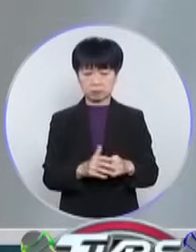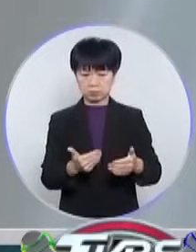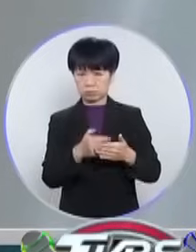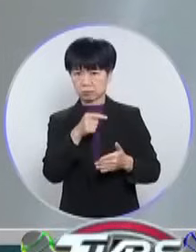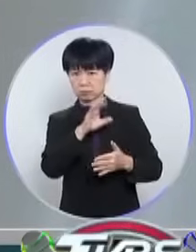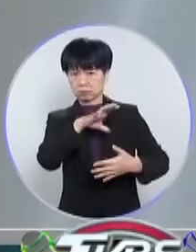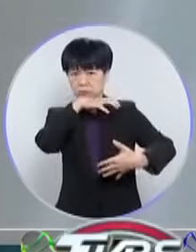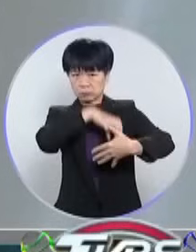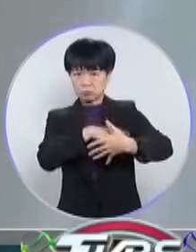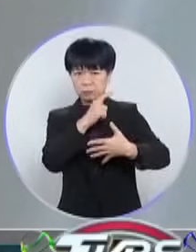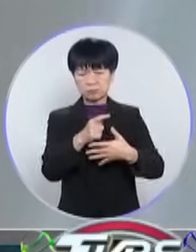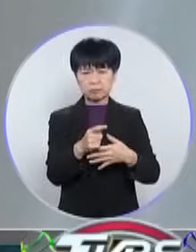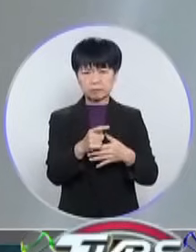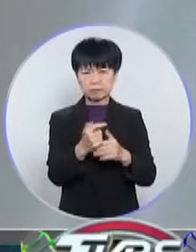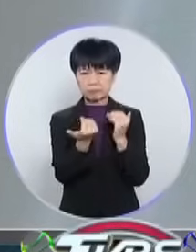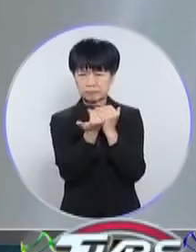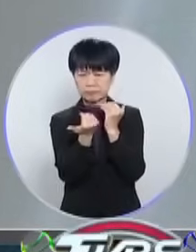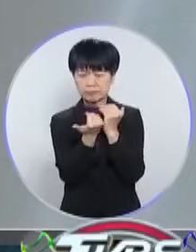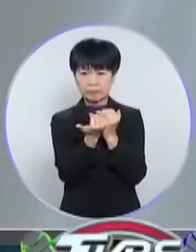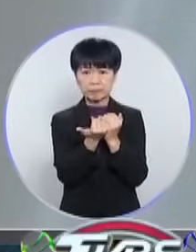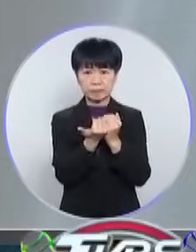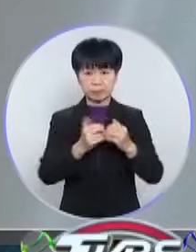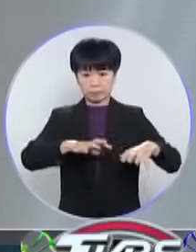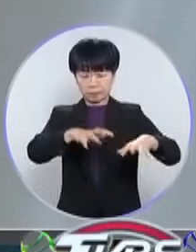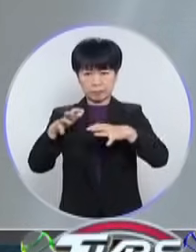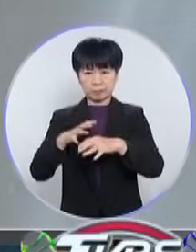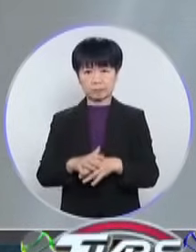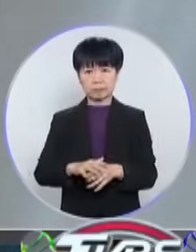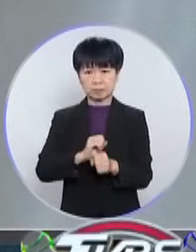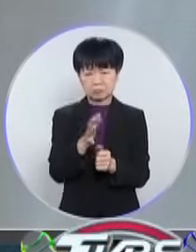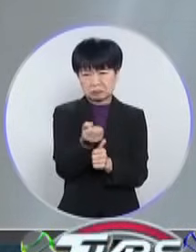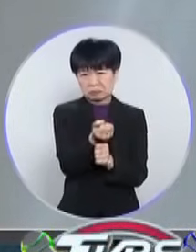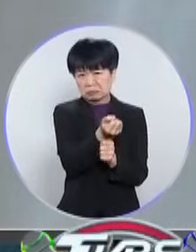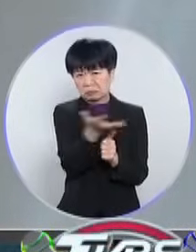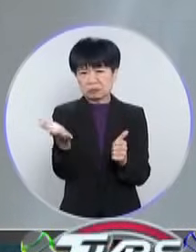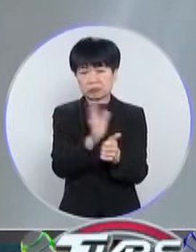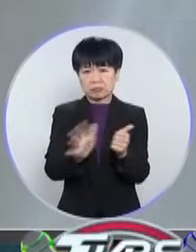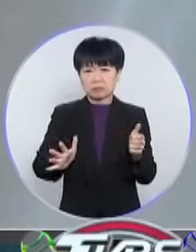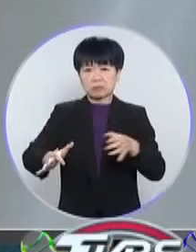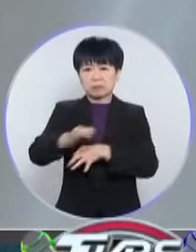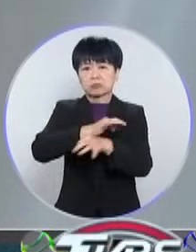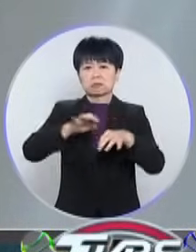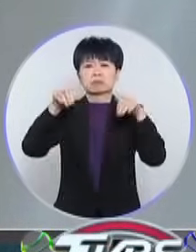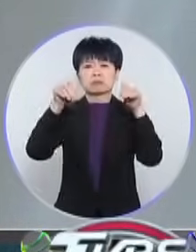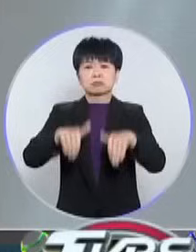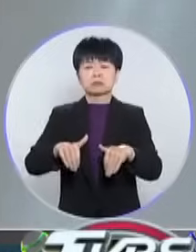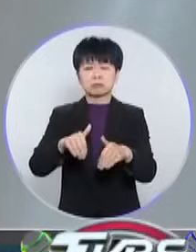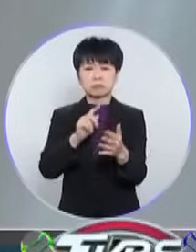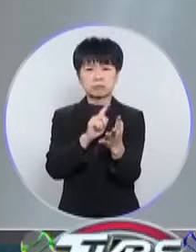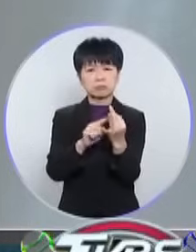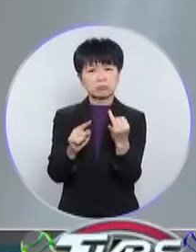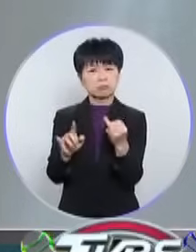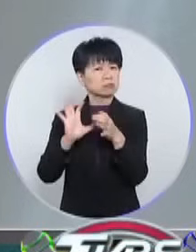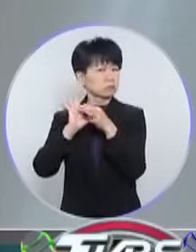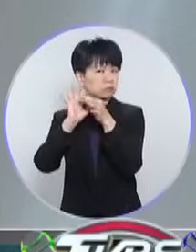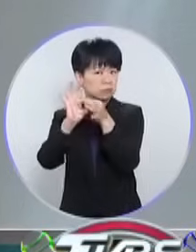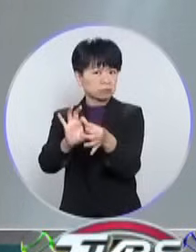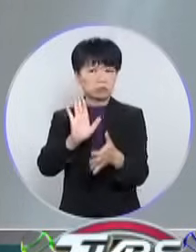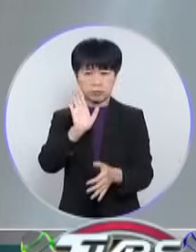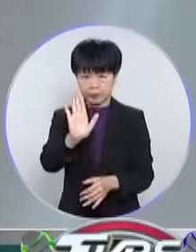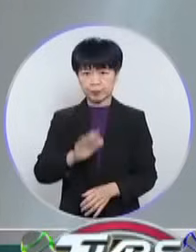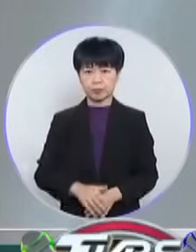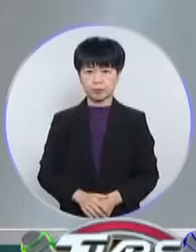我们的政策就蔡英文的政策了哈，让许多国家更多国家选择与我们站在一起，